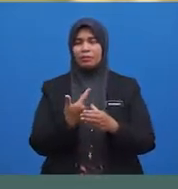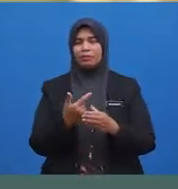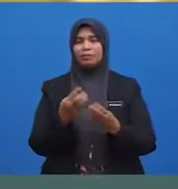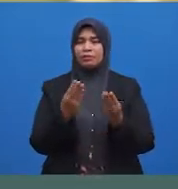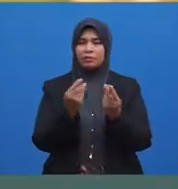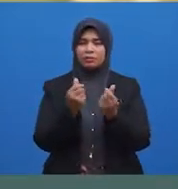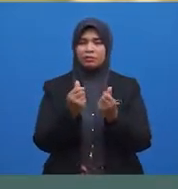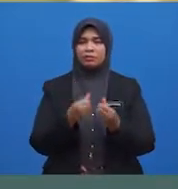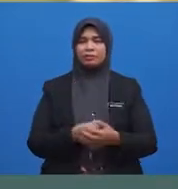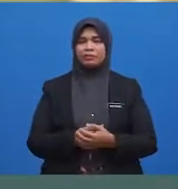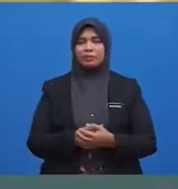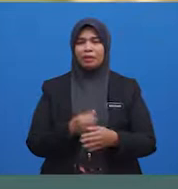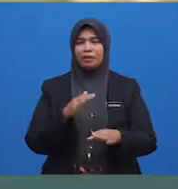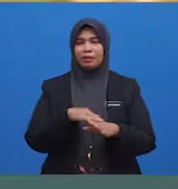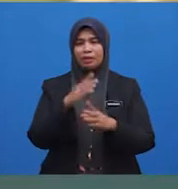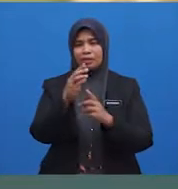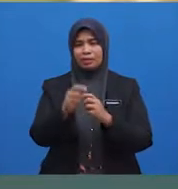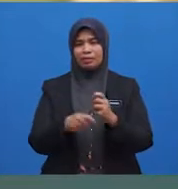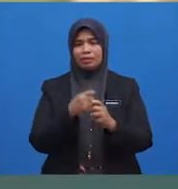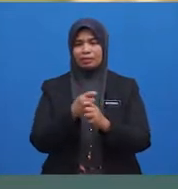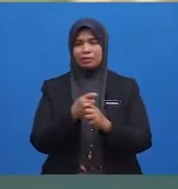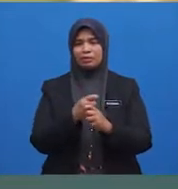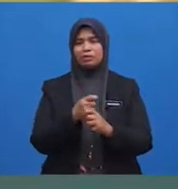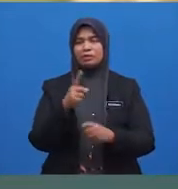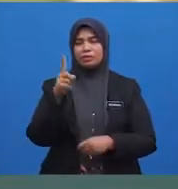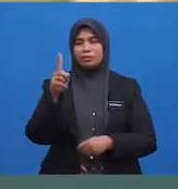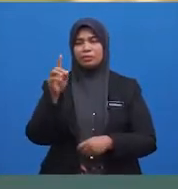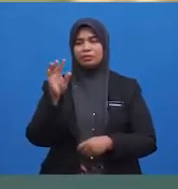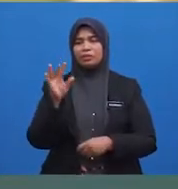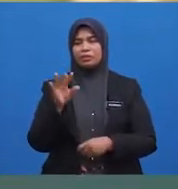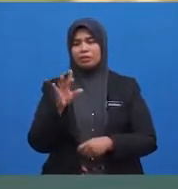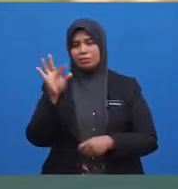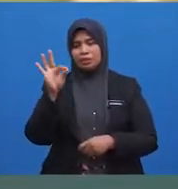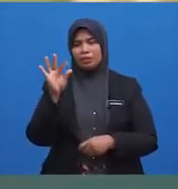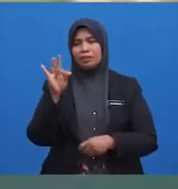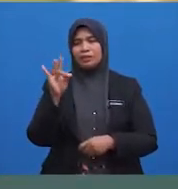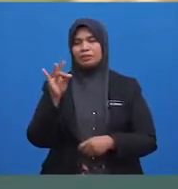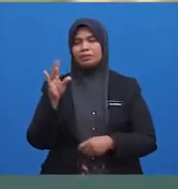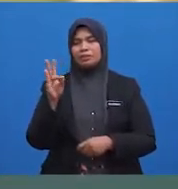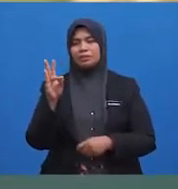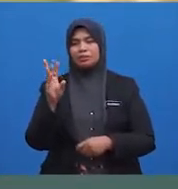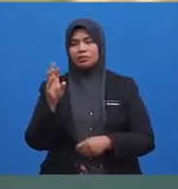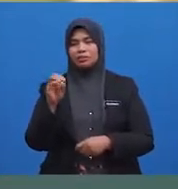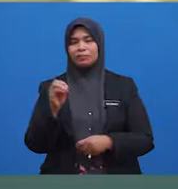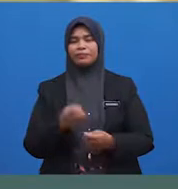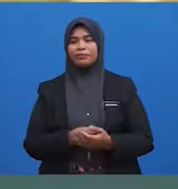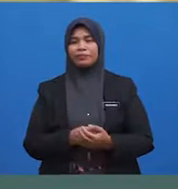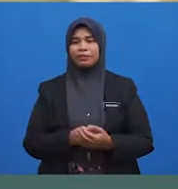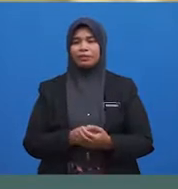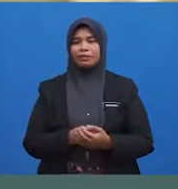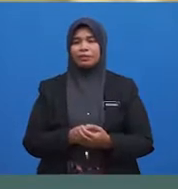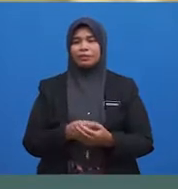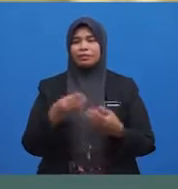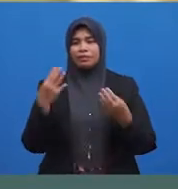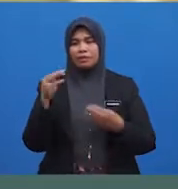timah. Pada tahun 1820, orang Cina dibawa masuk bekerja di lombong biji timah